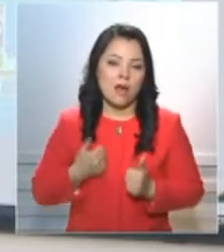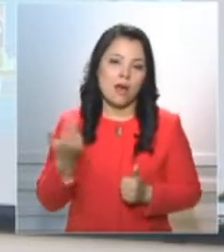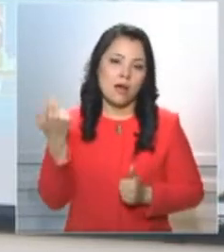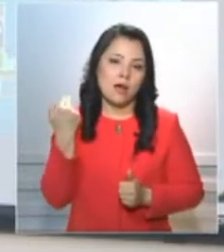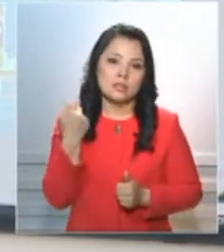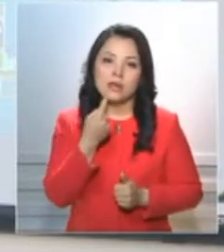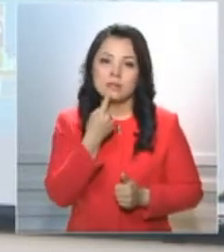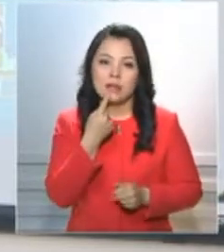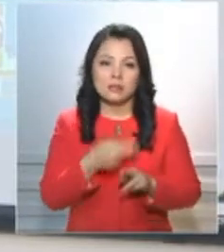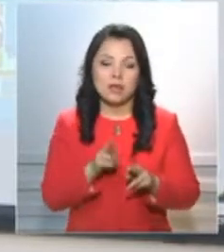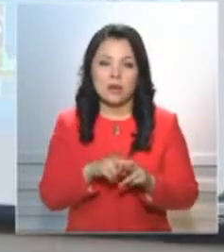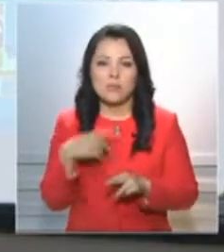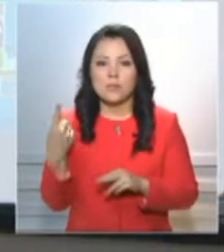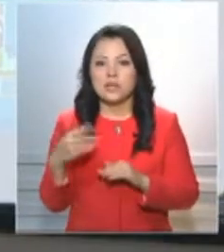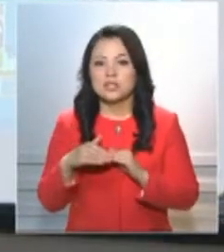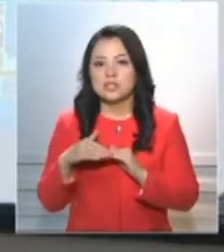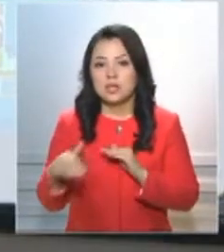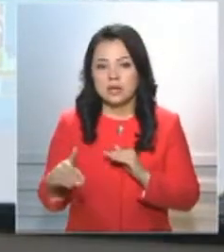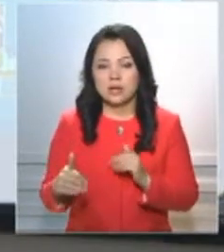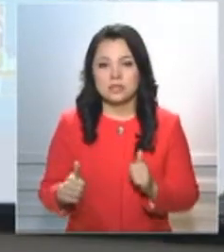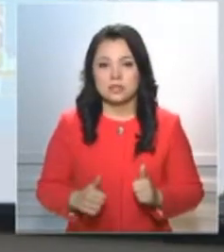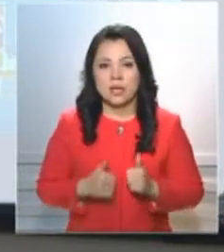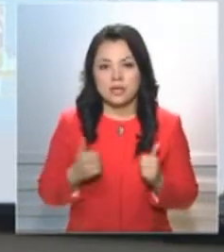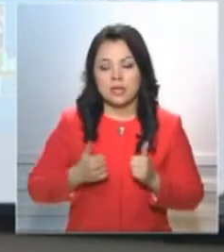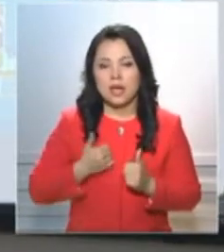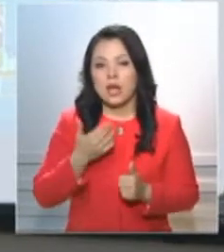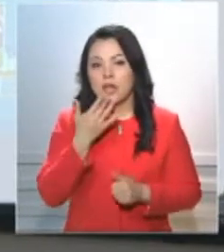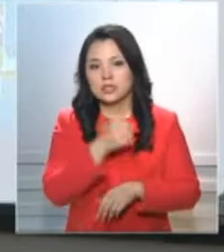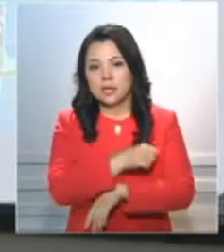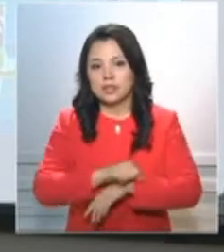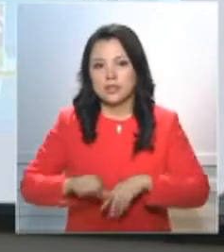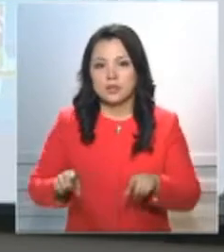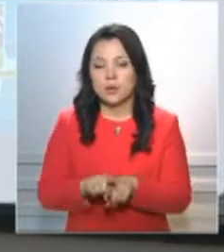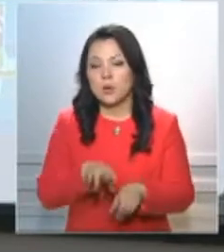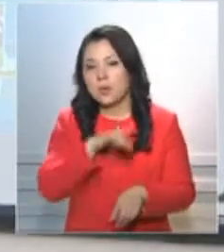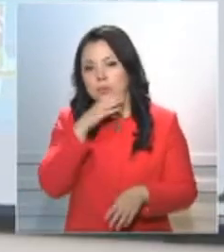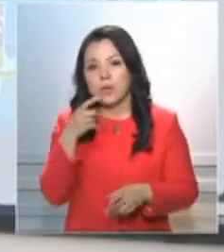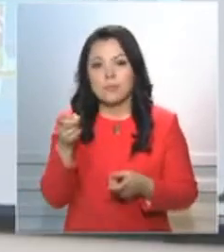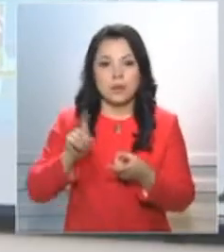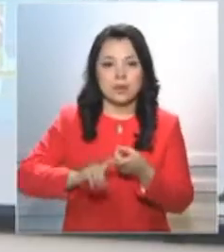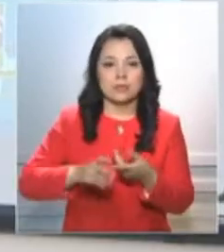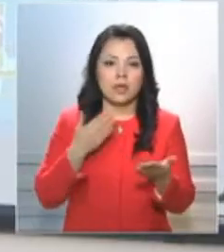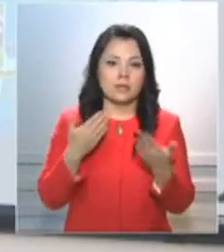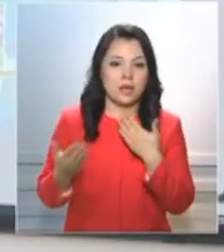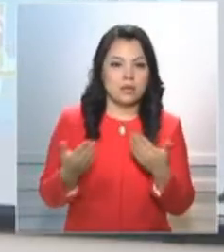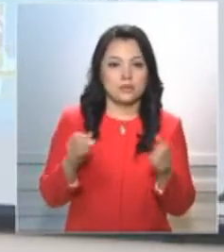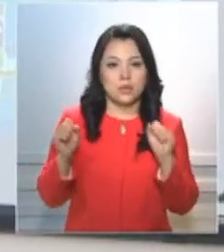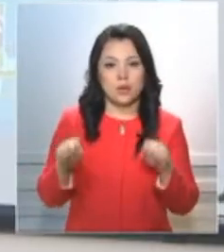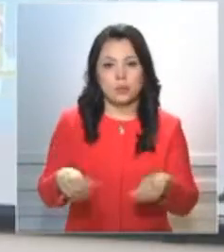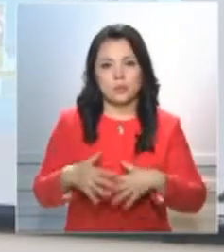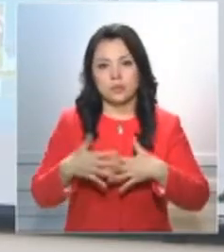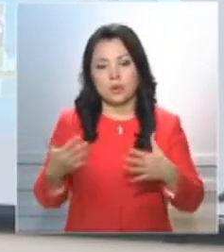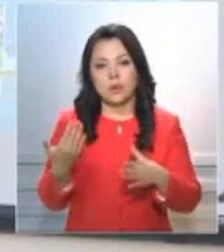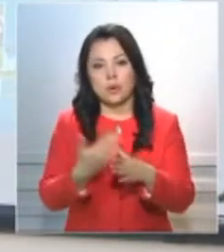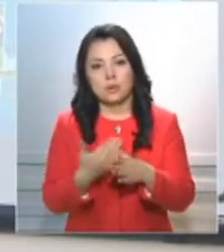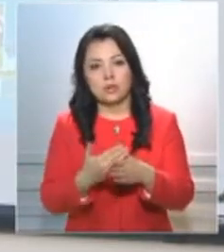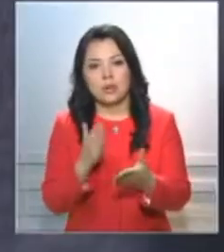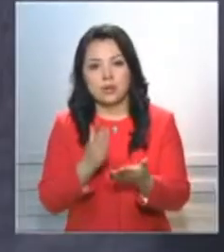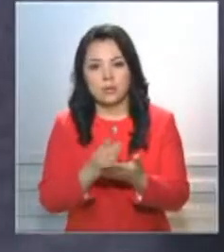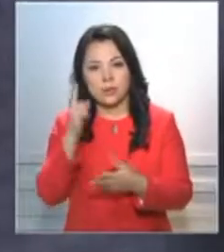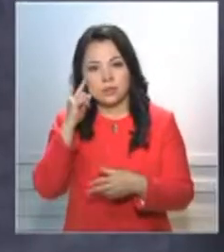тілі бірінші деңгейде тұрғандықтан, мысалға шет мемлекеттермен көптеген байланыстар жасауға өте көп көмек берер